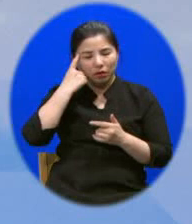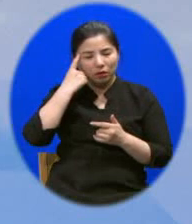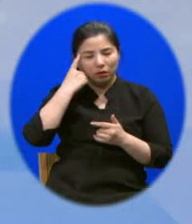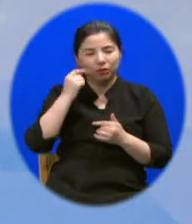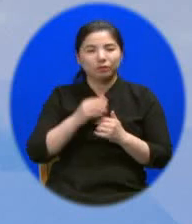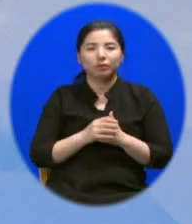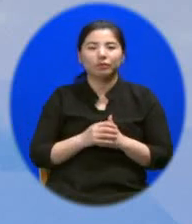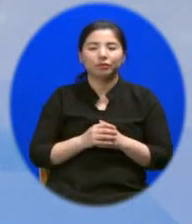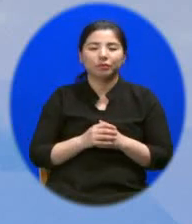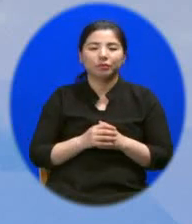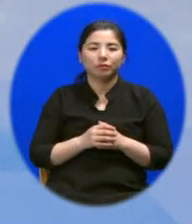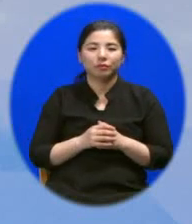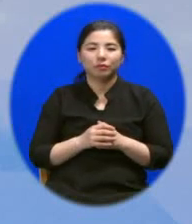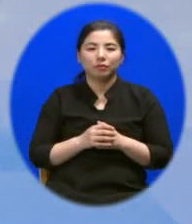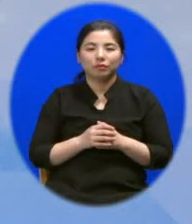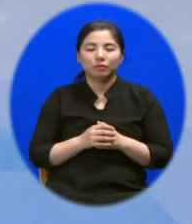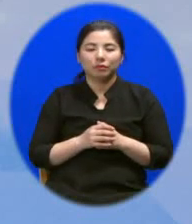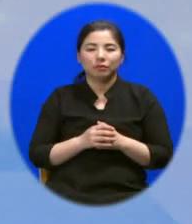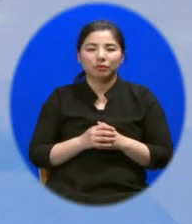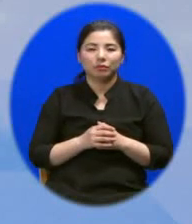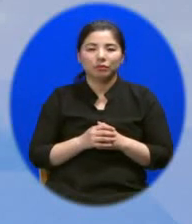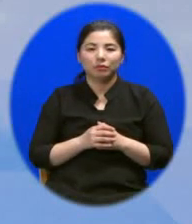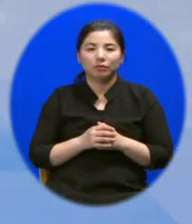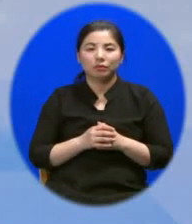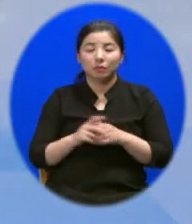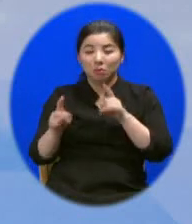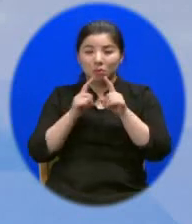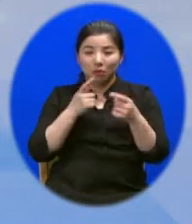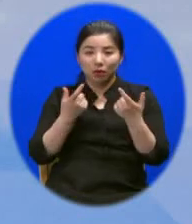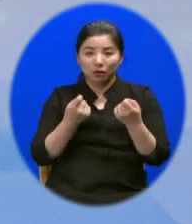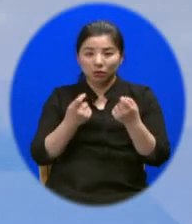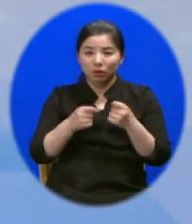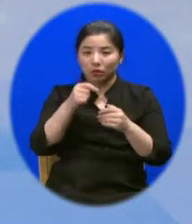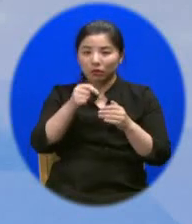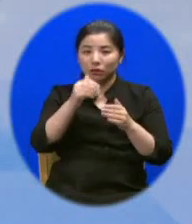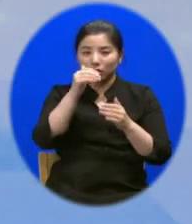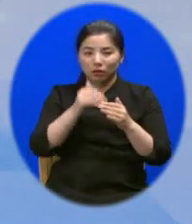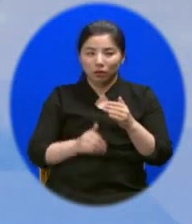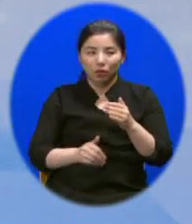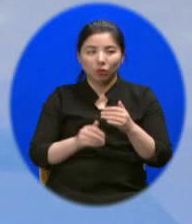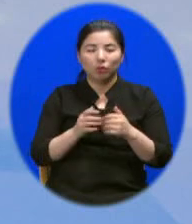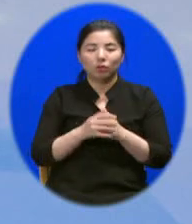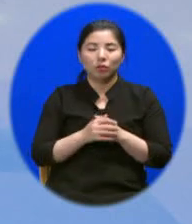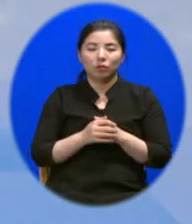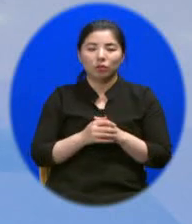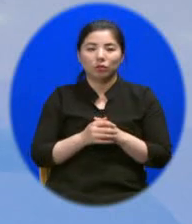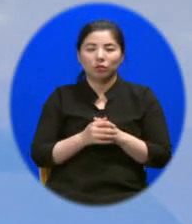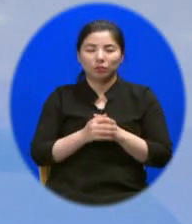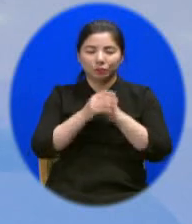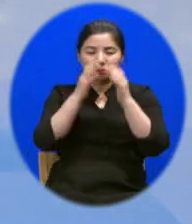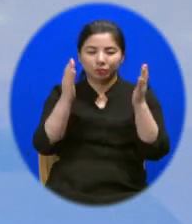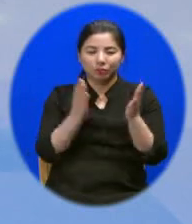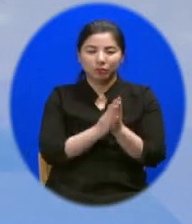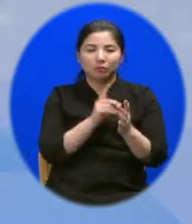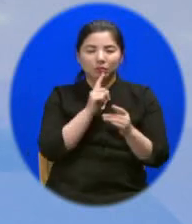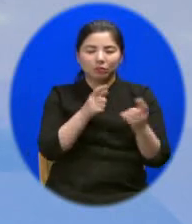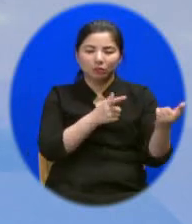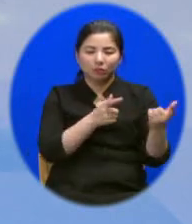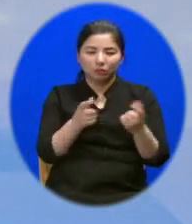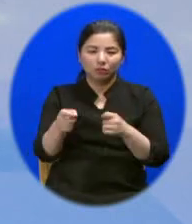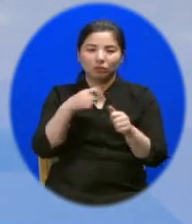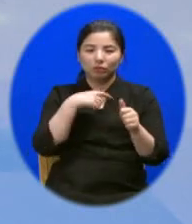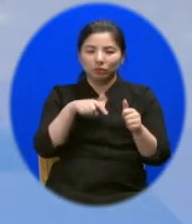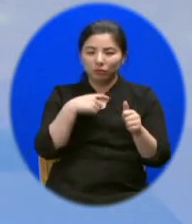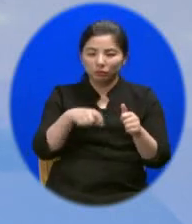심각하게 생각해 바꾸게 되었고 의 말씀 하신대로 그 내용은 아 모든 들이 똑같은 말씀하십니다